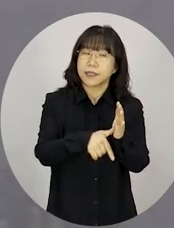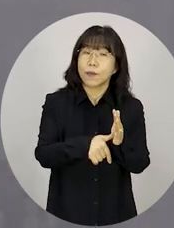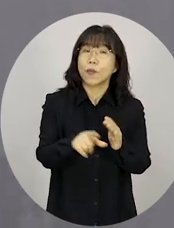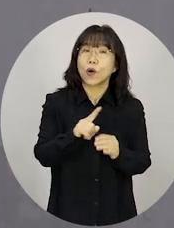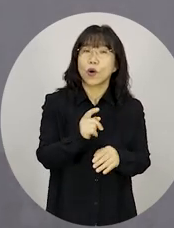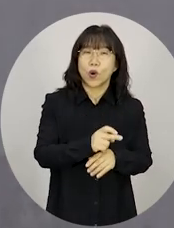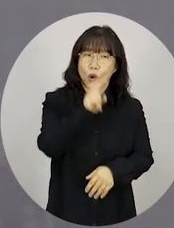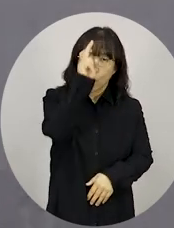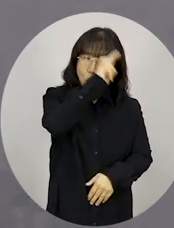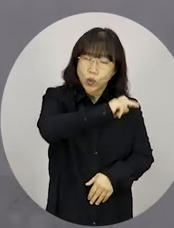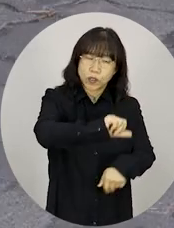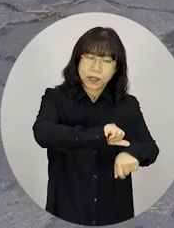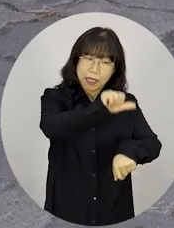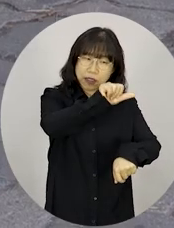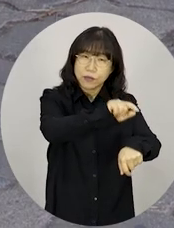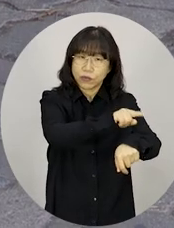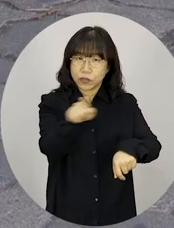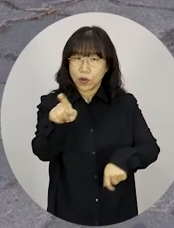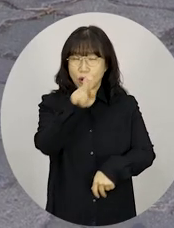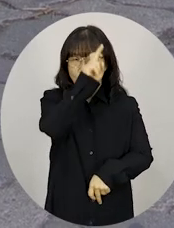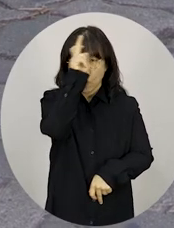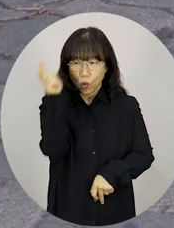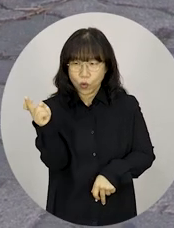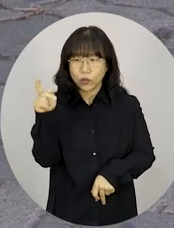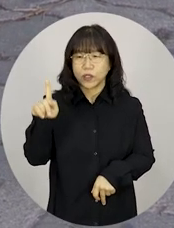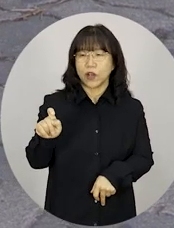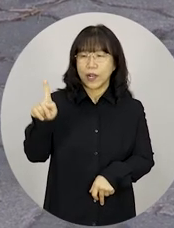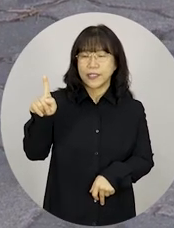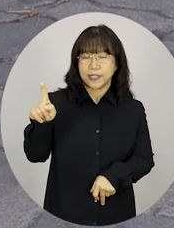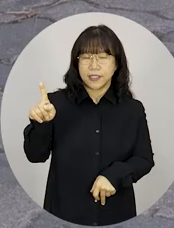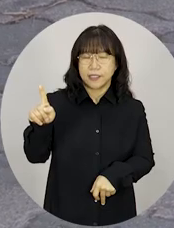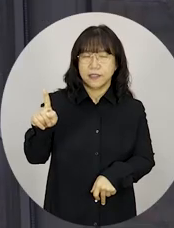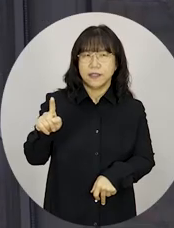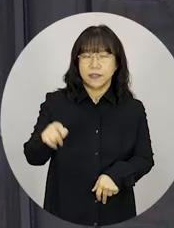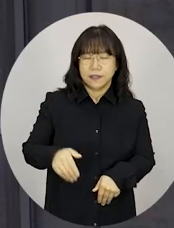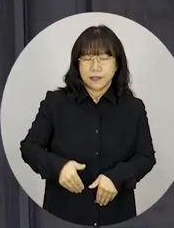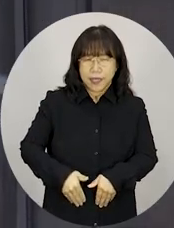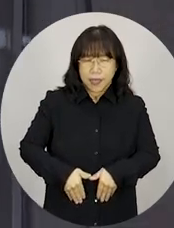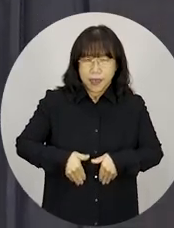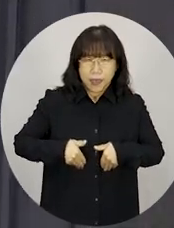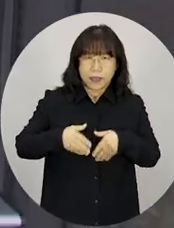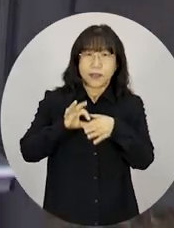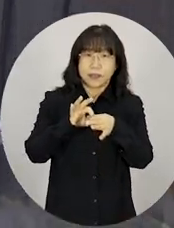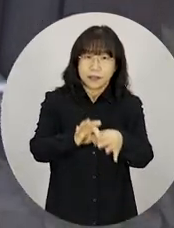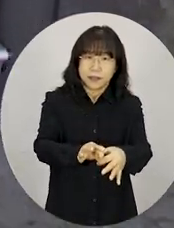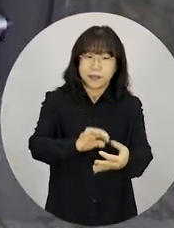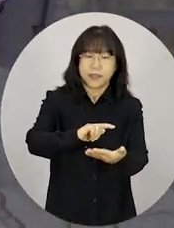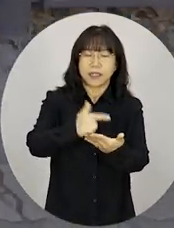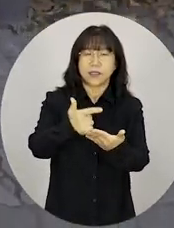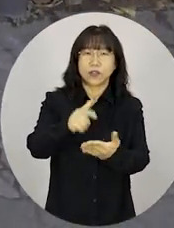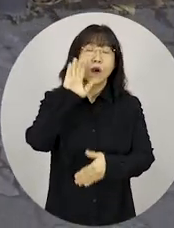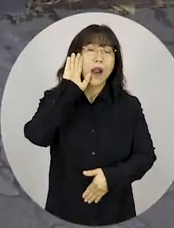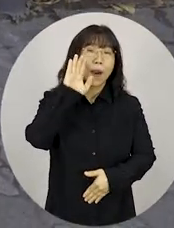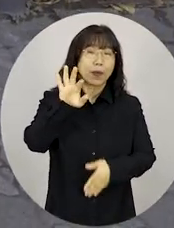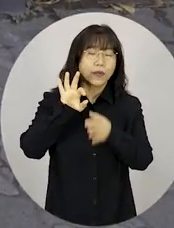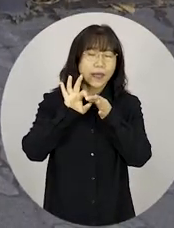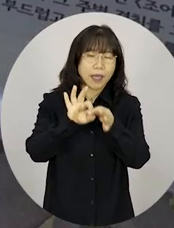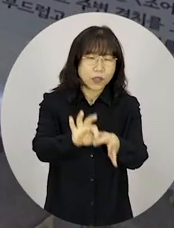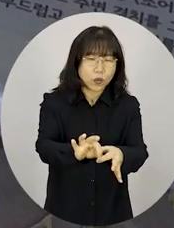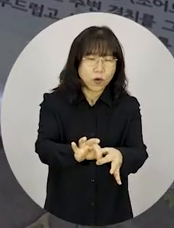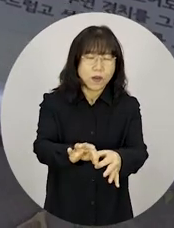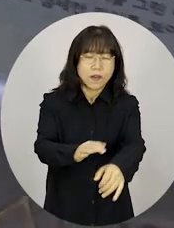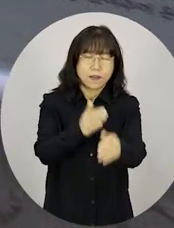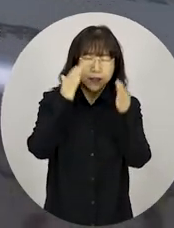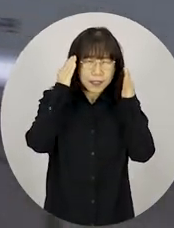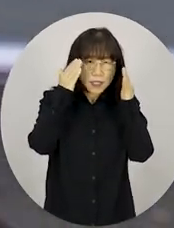버스에 첫차 시간과 막차 시간에 맞춰 오전 5시부터 오후 11시까지 가동됩니다 강서구는